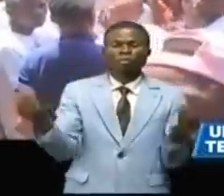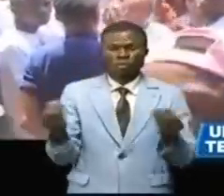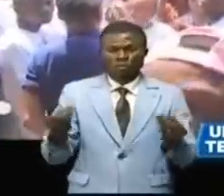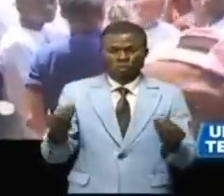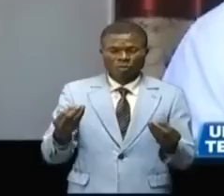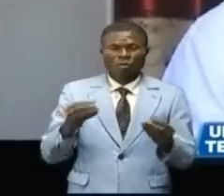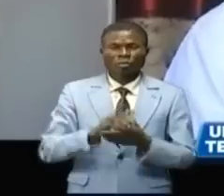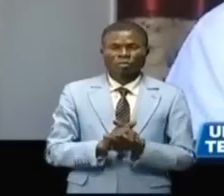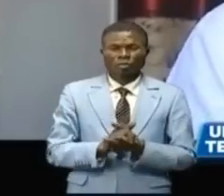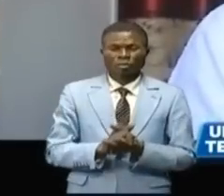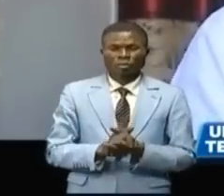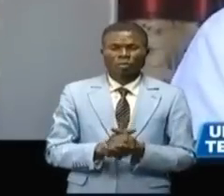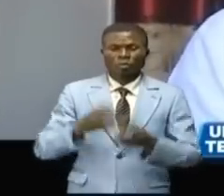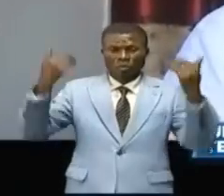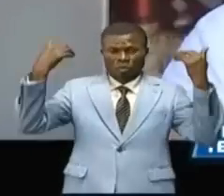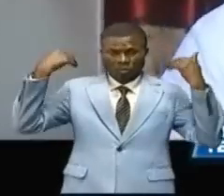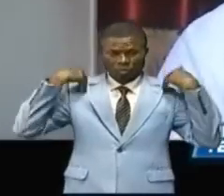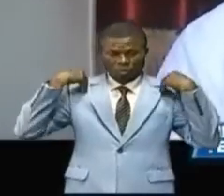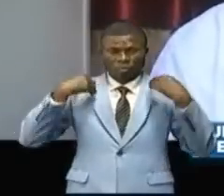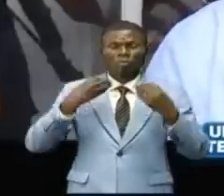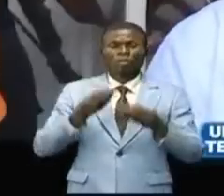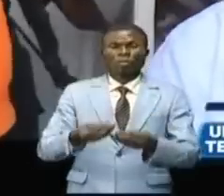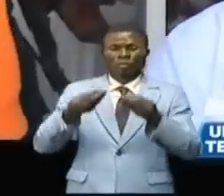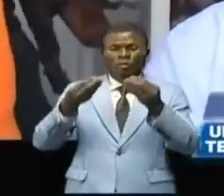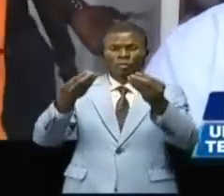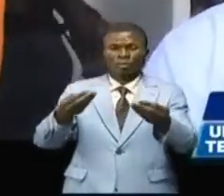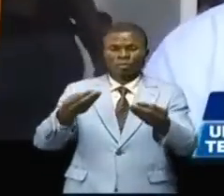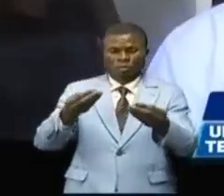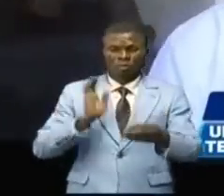la Tchouapa.